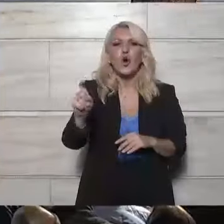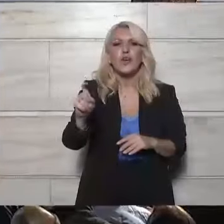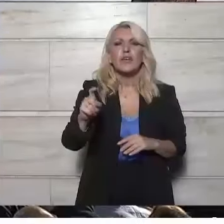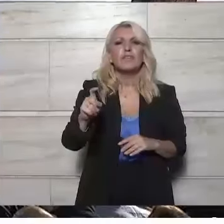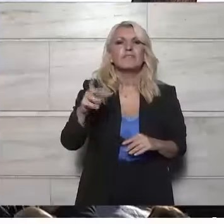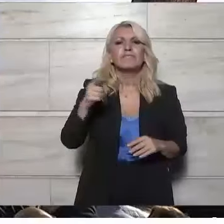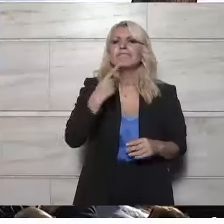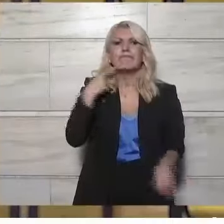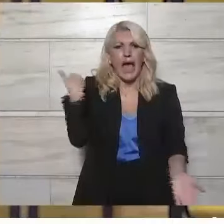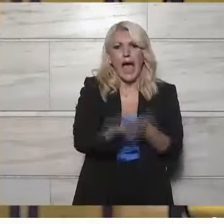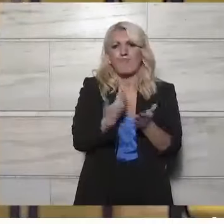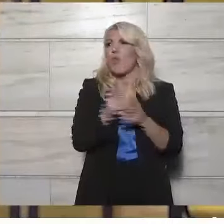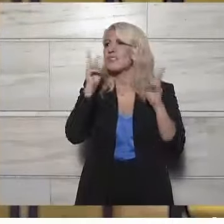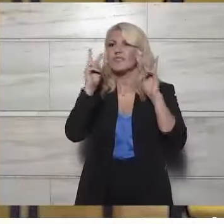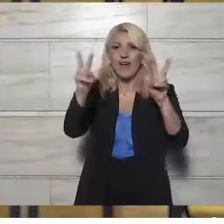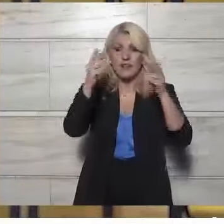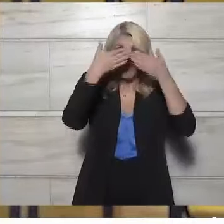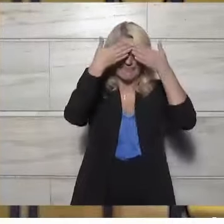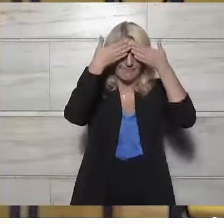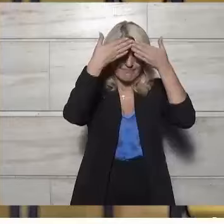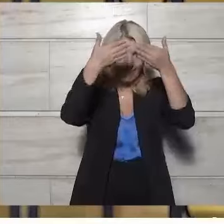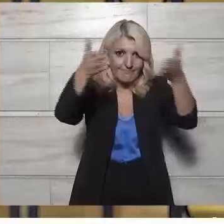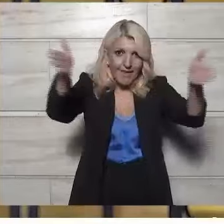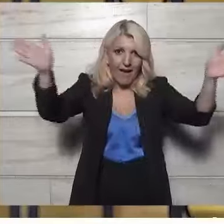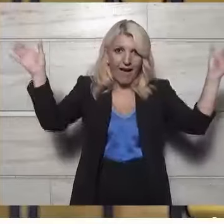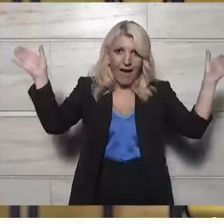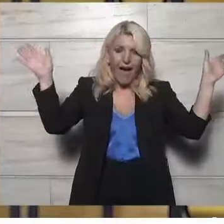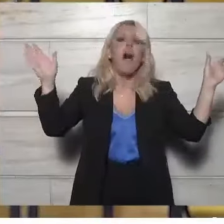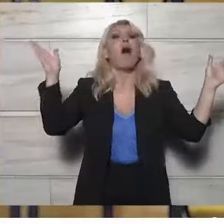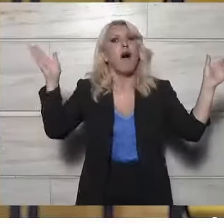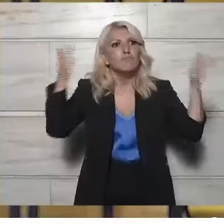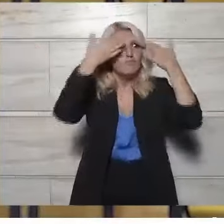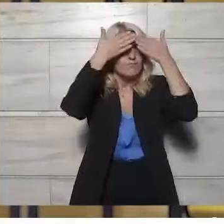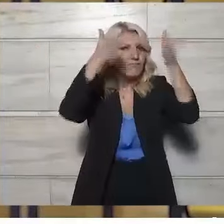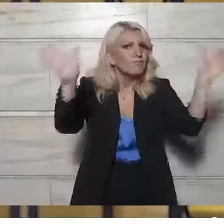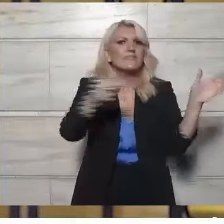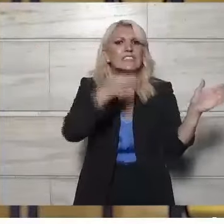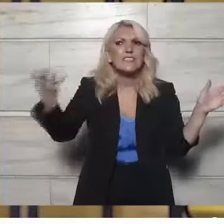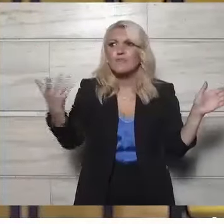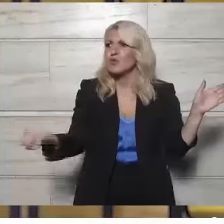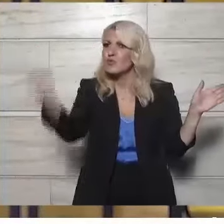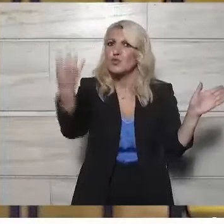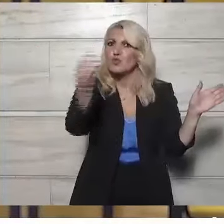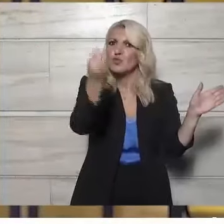σκέψης, τότε μπορούμε να ανοίξουμε και τις πόρτες σε νέους συμμάχους. Και όσο πλατύτερα απλώνονται